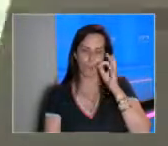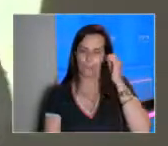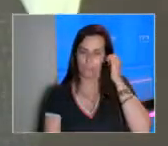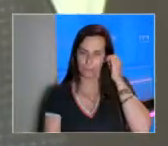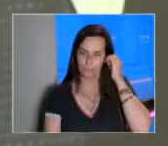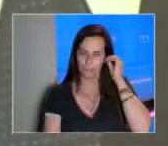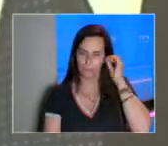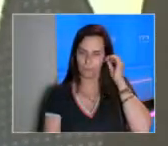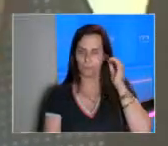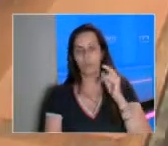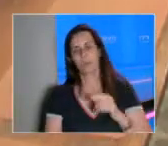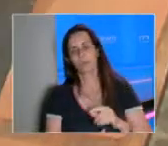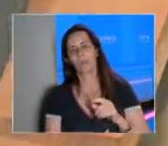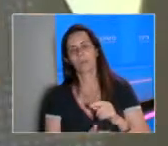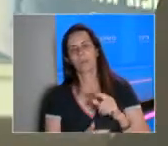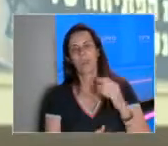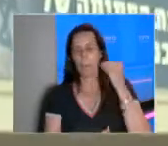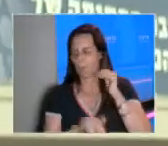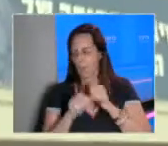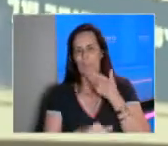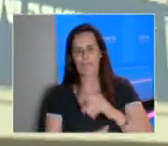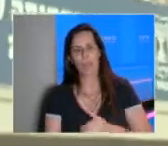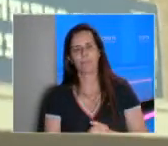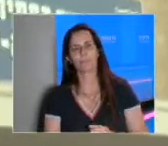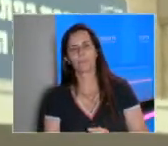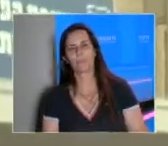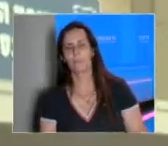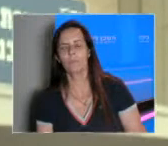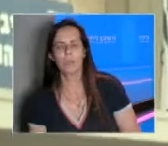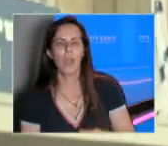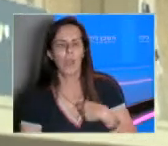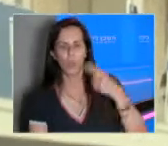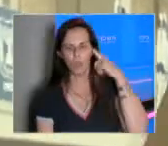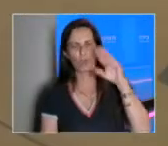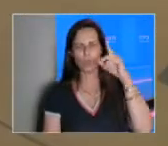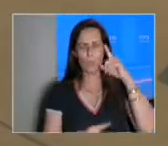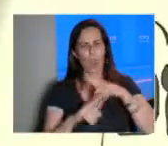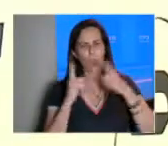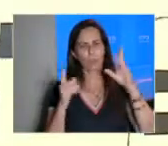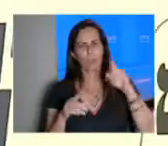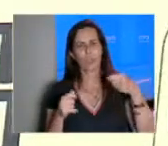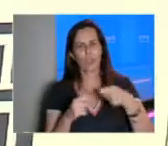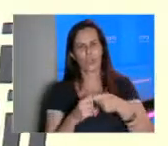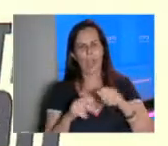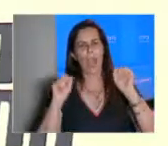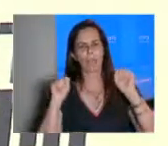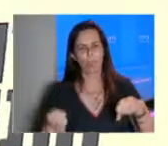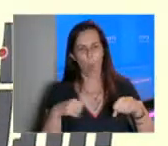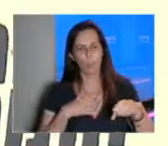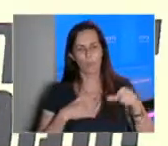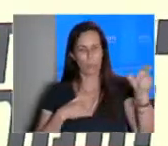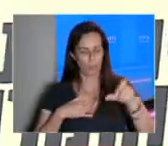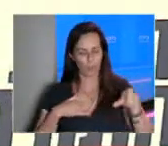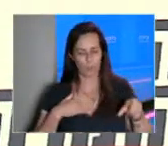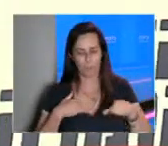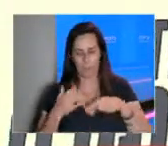מחלוק... בעיקרון איתנו. אנחנו יודעים שיש מחלוקות רבות בנושא החלת ריבונות,